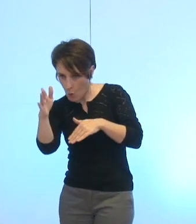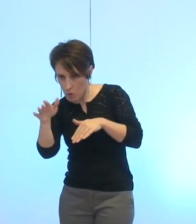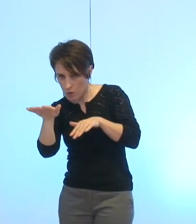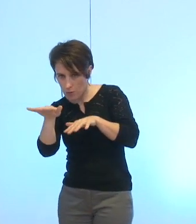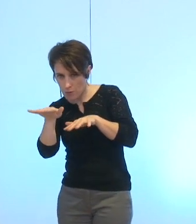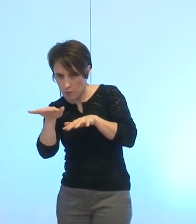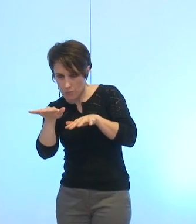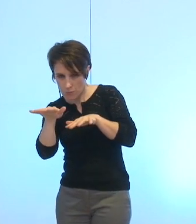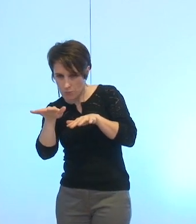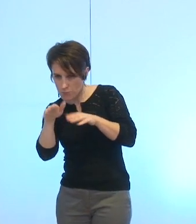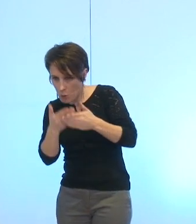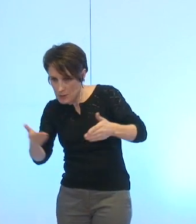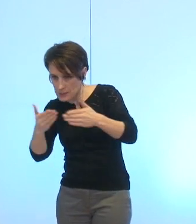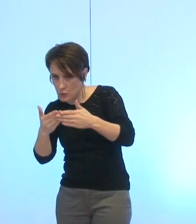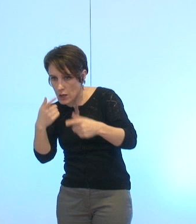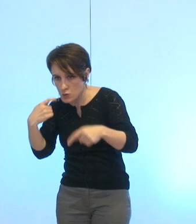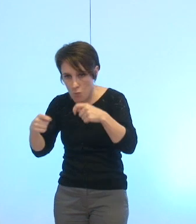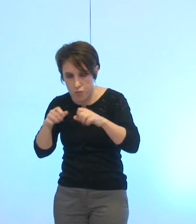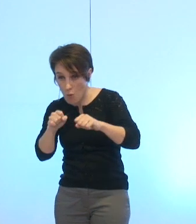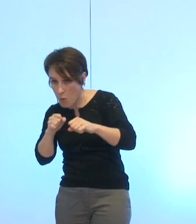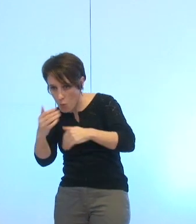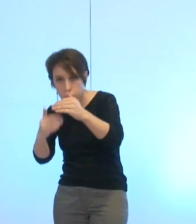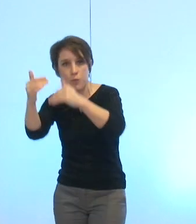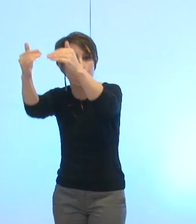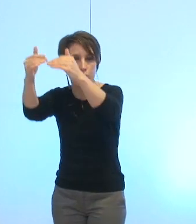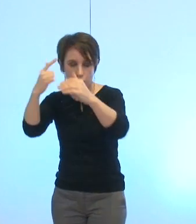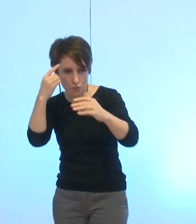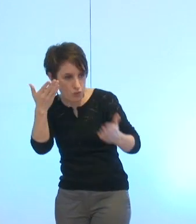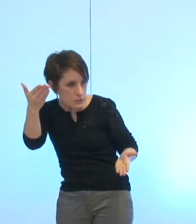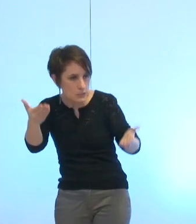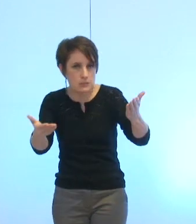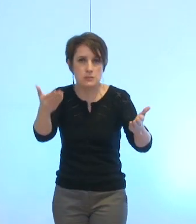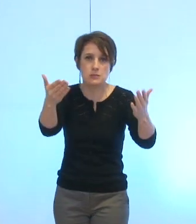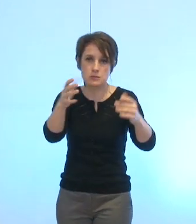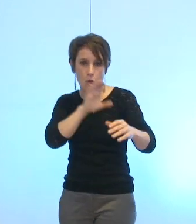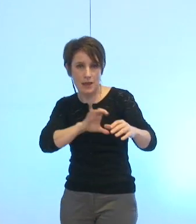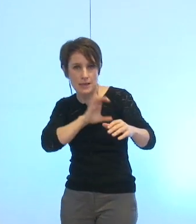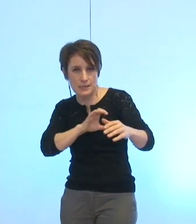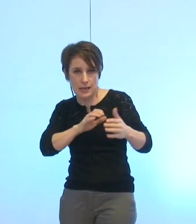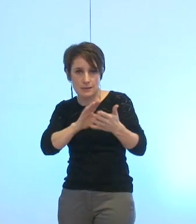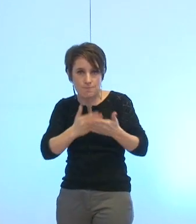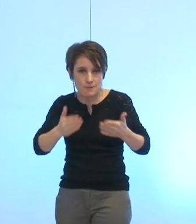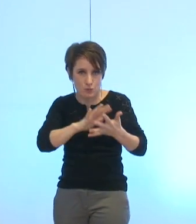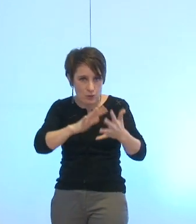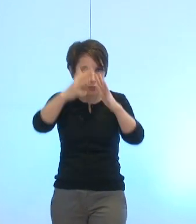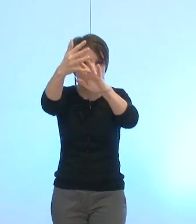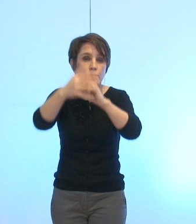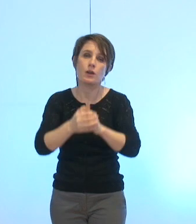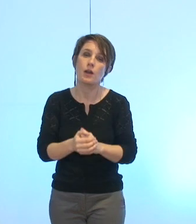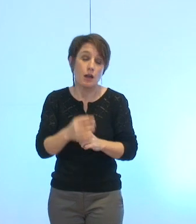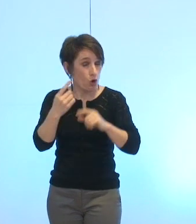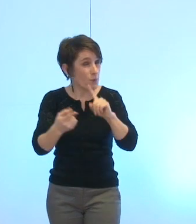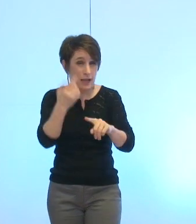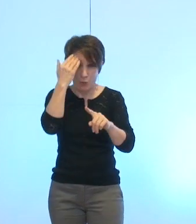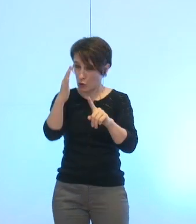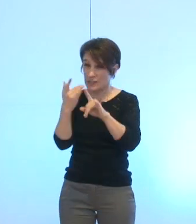ville les moyens de répondre aux nombreux défis qui l'attendent quand on sait d'où l'on vient on